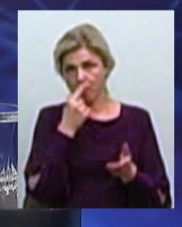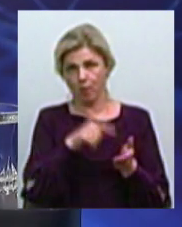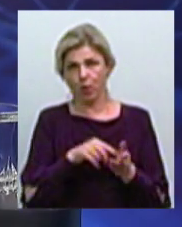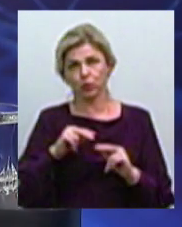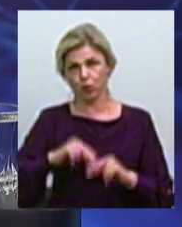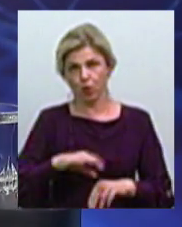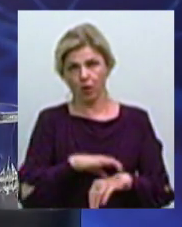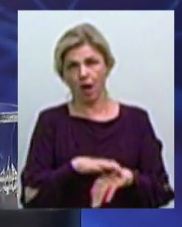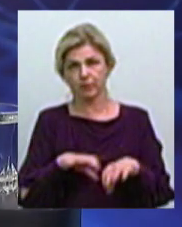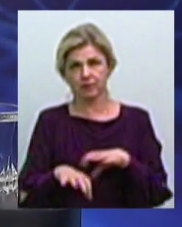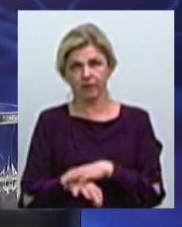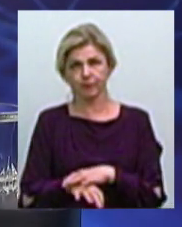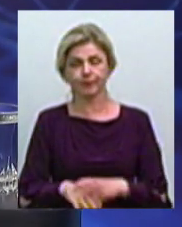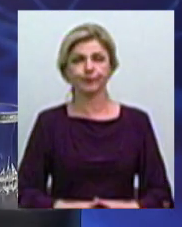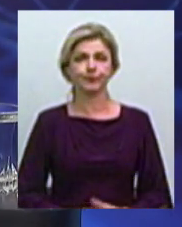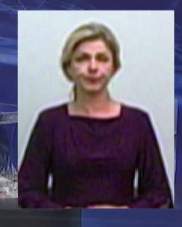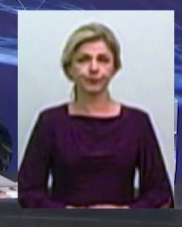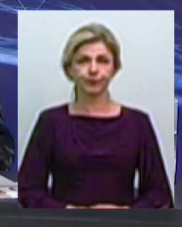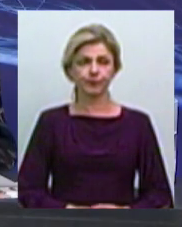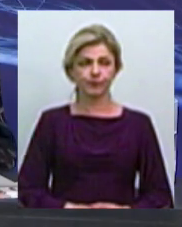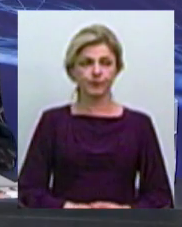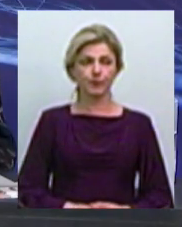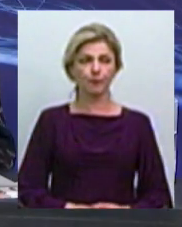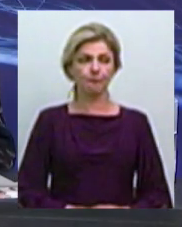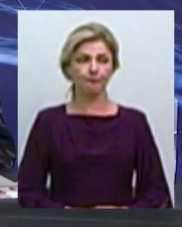трудове рабство? Ну, прежде всего, нужно